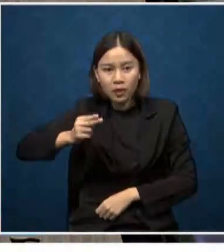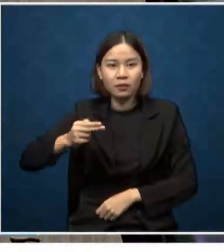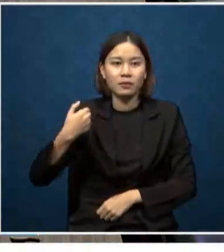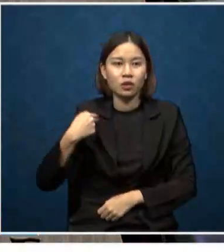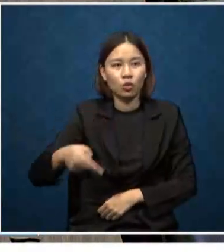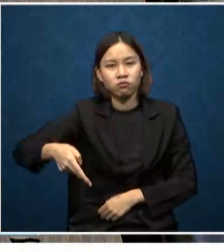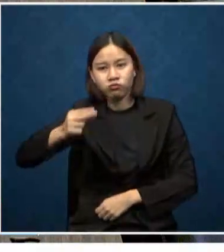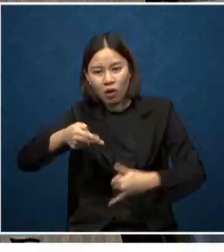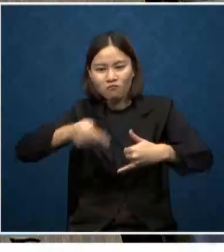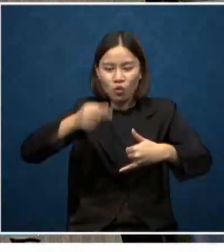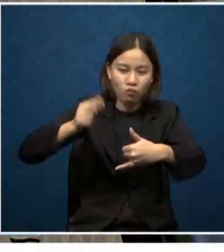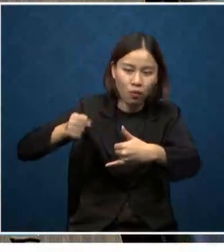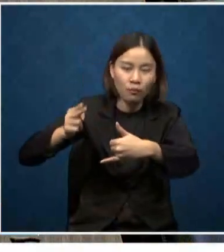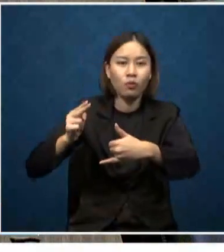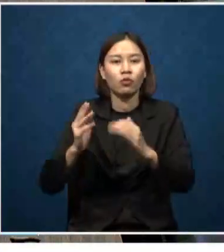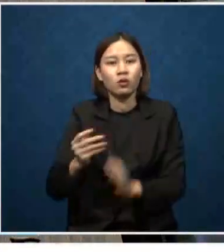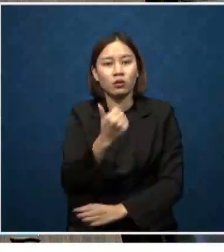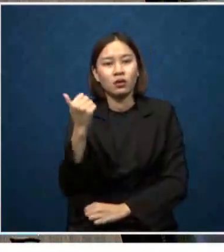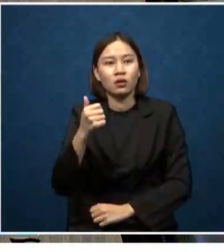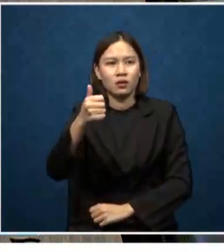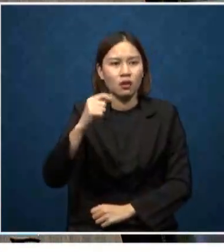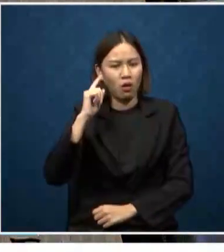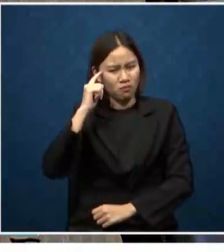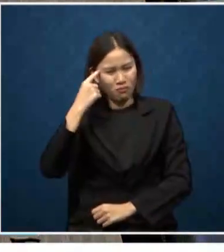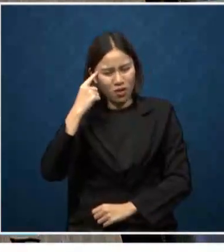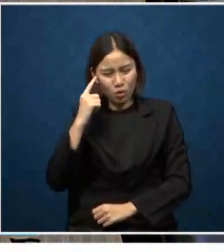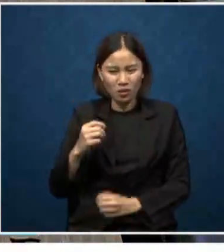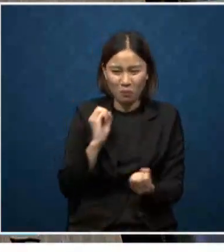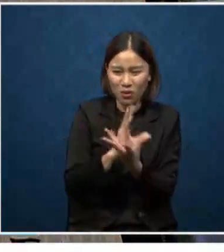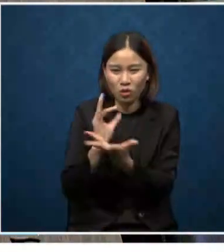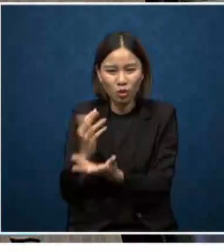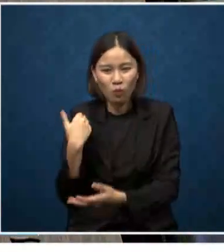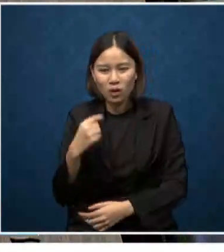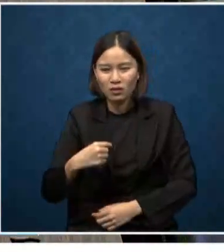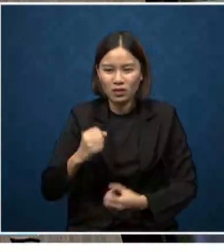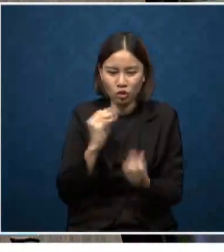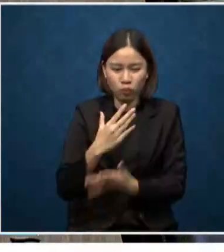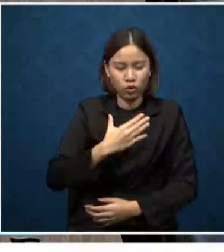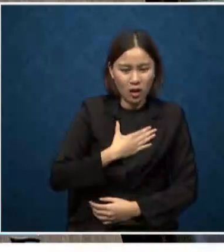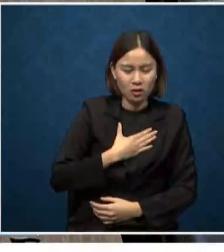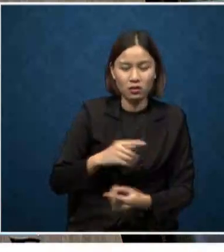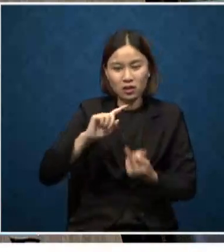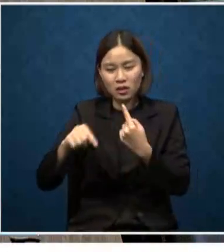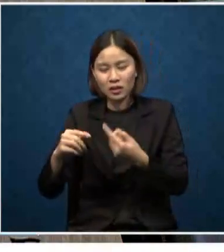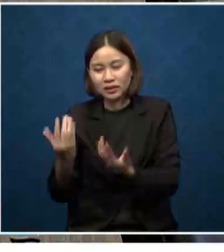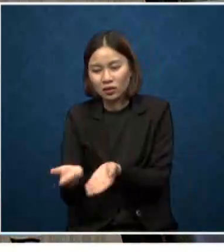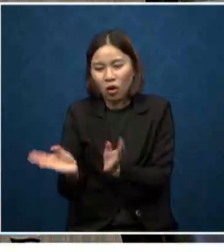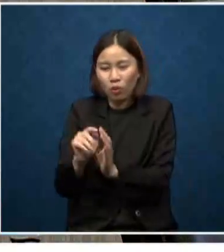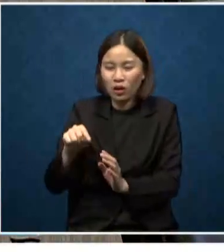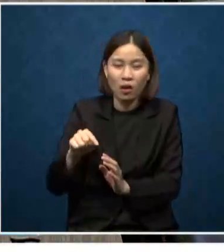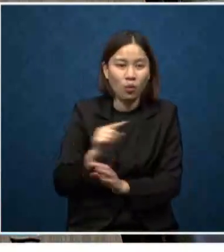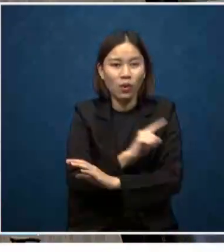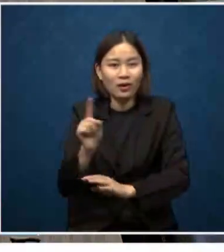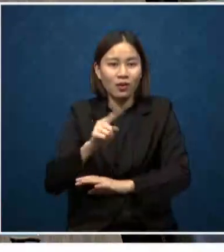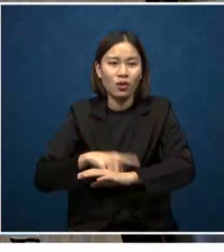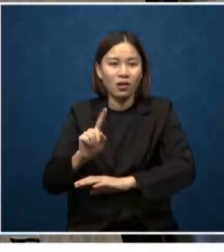ประหัดประหารคนที่อยู่รอบข้างได้เราไม่รู้ว่าจะเหตุการณ์นี้จะเกิดขึ้นกับเราหรือว่าสมาชิกในครอบครัวเราเมื่อไหร่